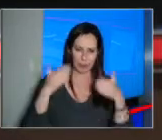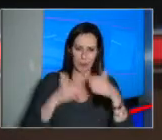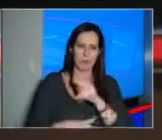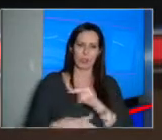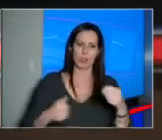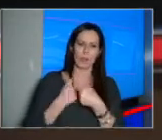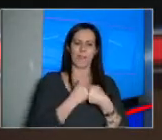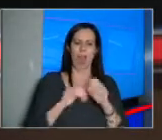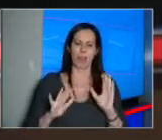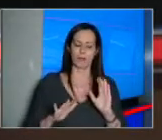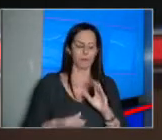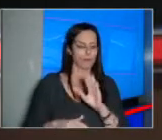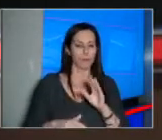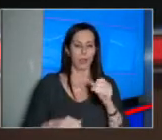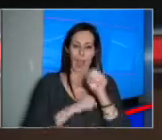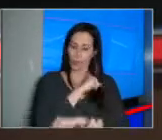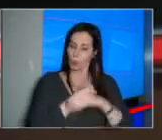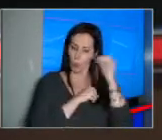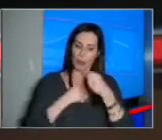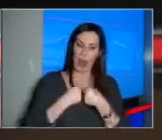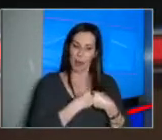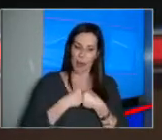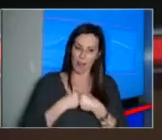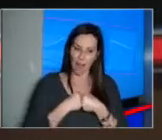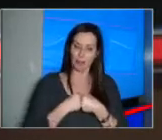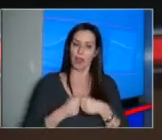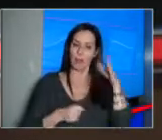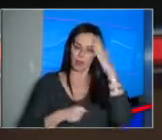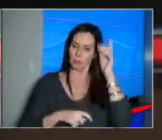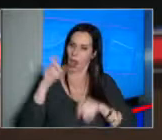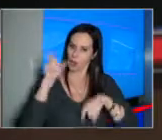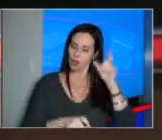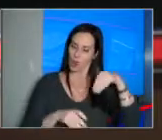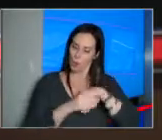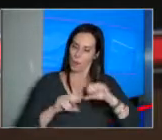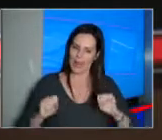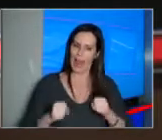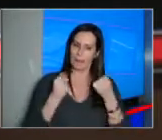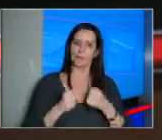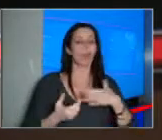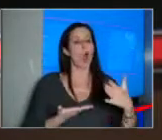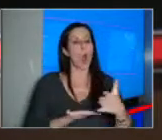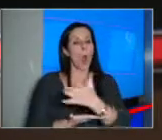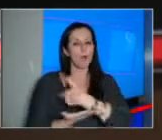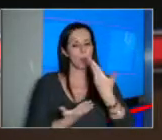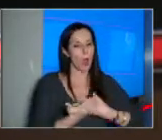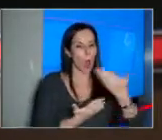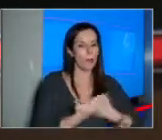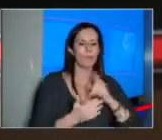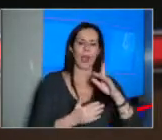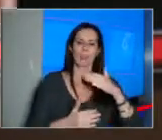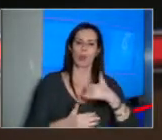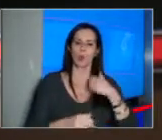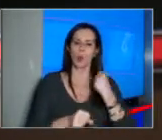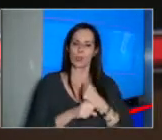בנושא מאבק אחר. הסטודנטים לומדים על המאבק, מכירים את האנשים שהיו פעילים בו, אוספים את החומרים, ואז אנחנו